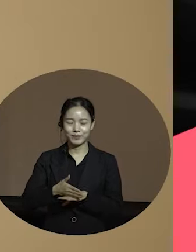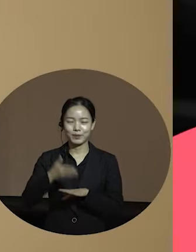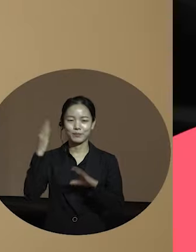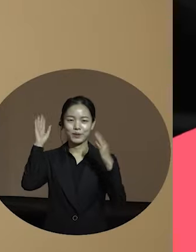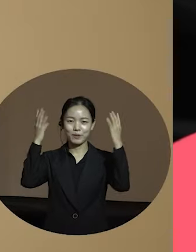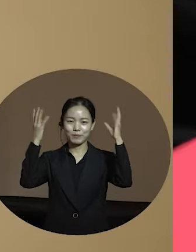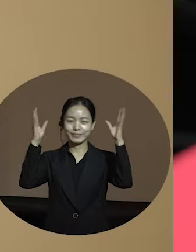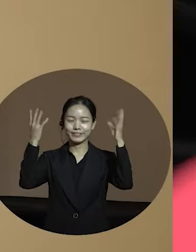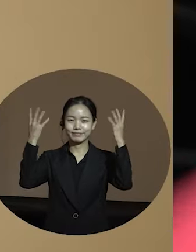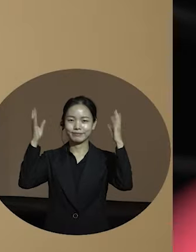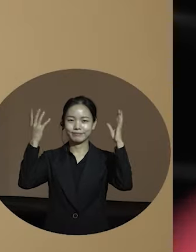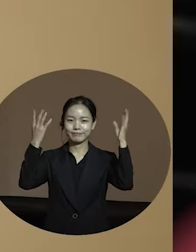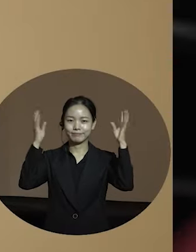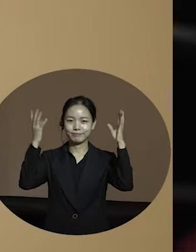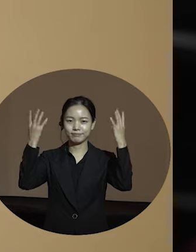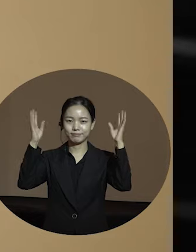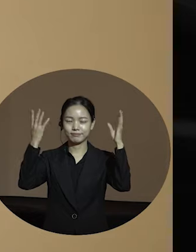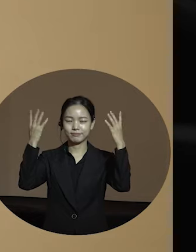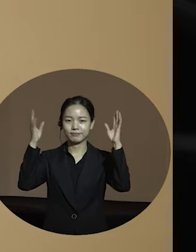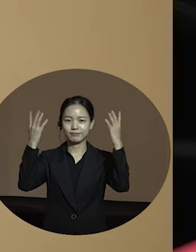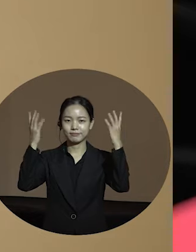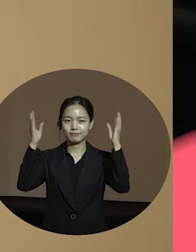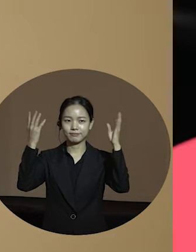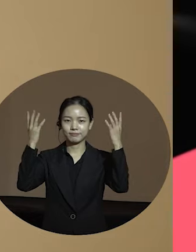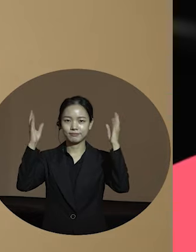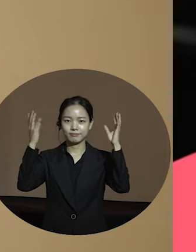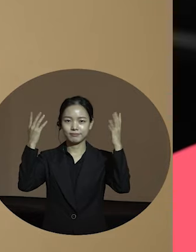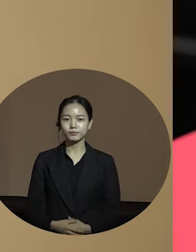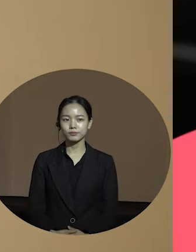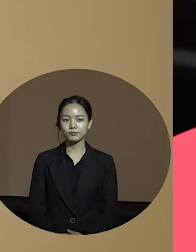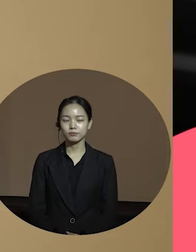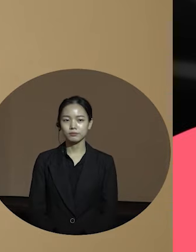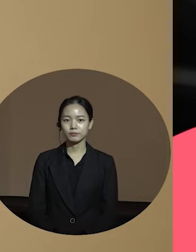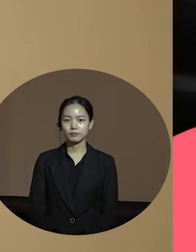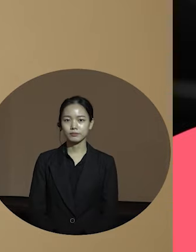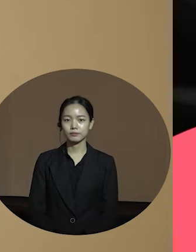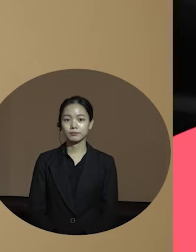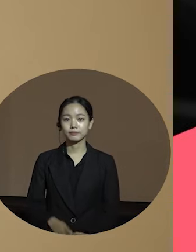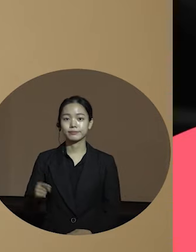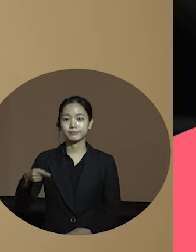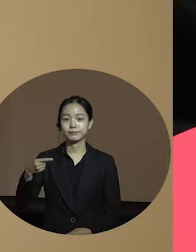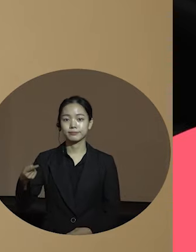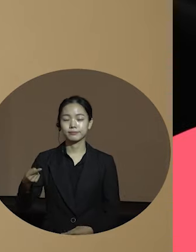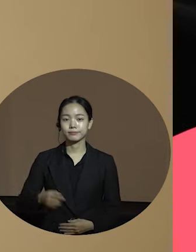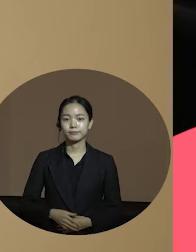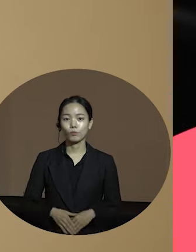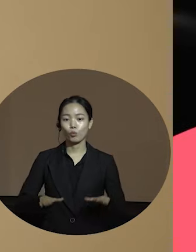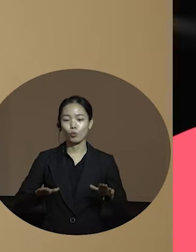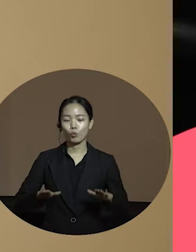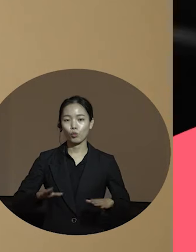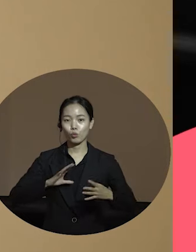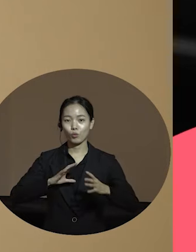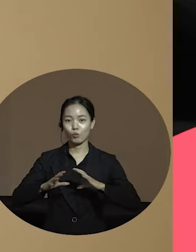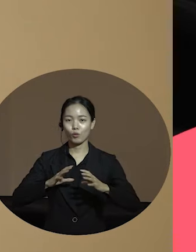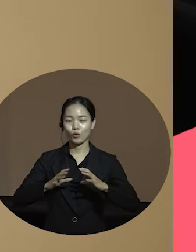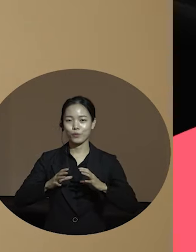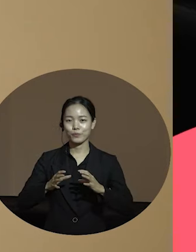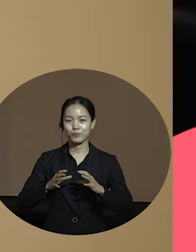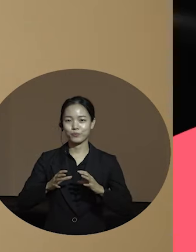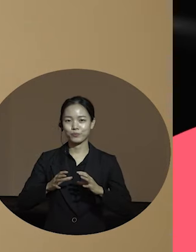큰 박수 부탁드리겠습니다. 다음으로는 오늘 포럼